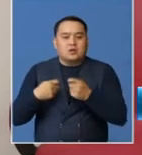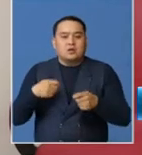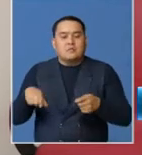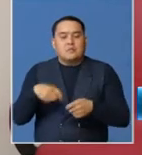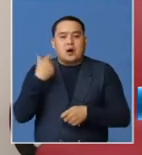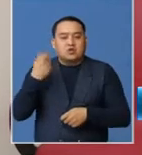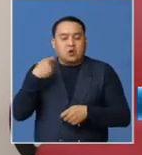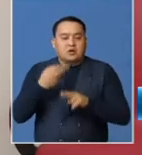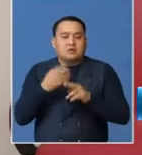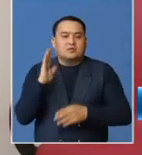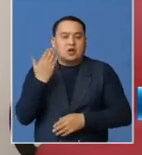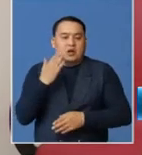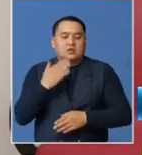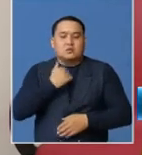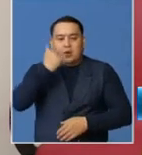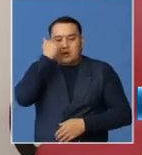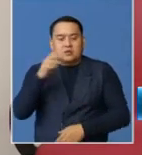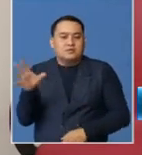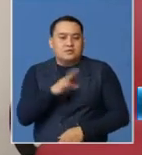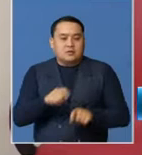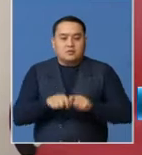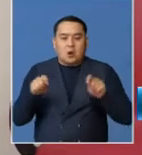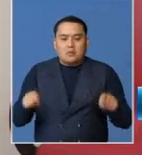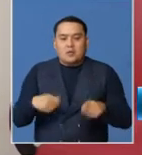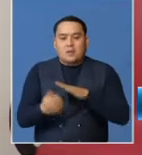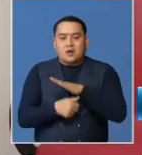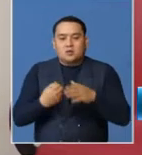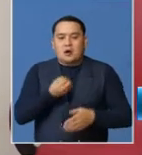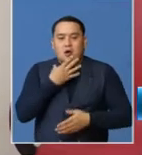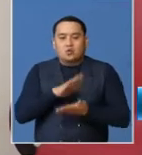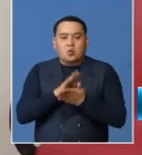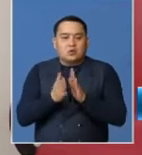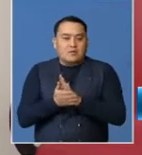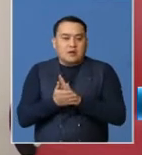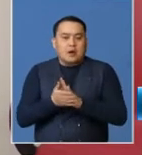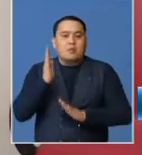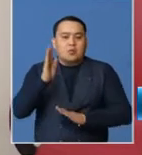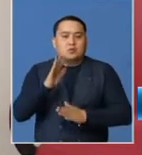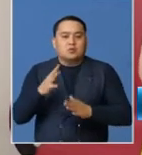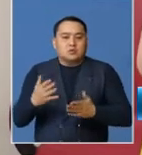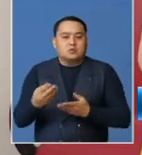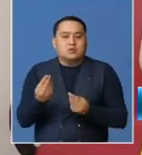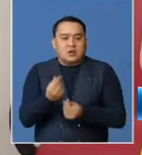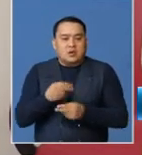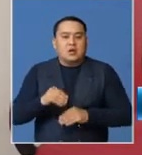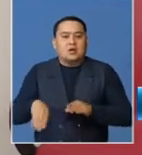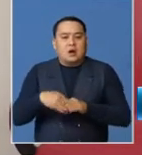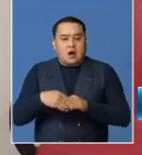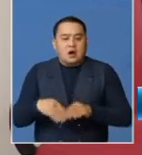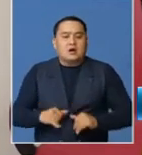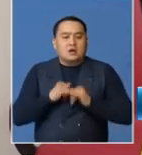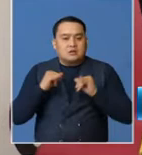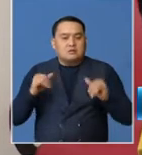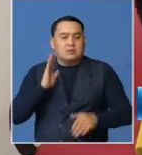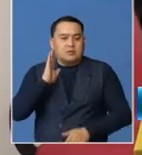утюжок, зеркало. Благодарна тем людям, кто создает безработным такие хорошие условия. Я дальше буду собирать деньги и развивать свой